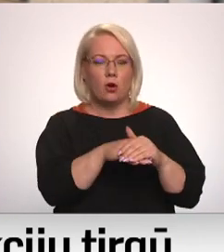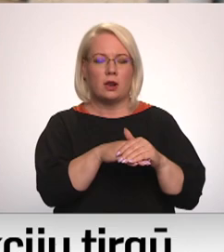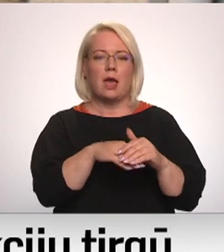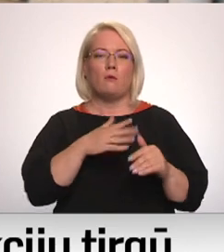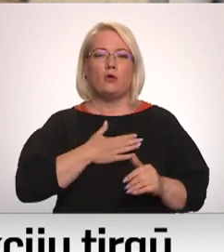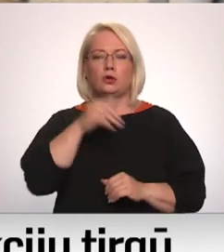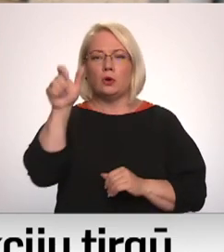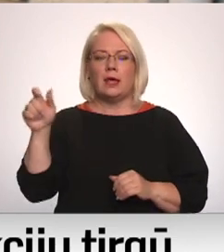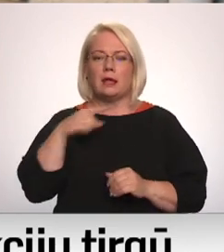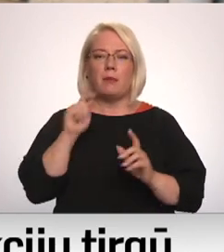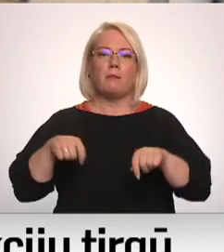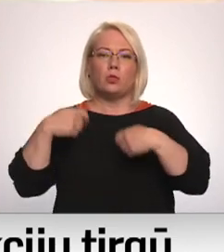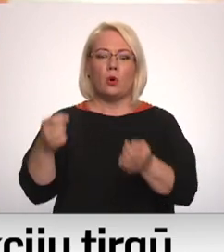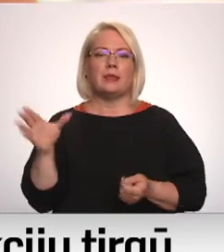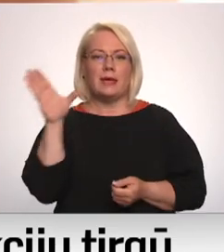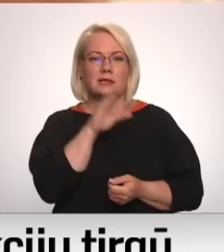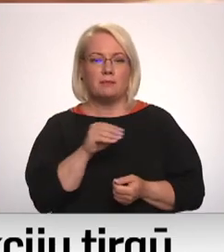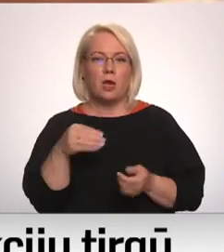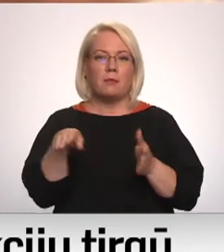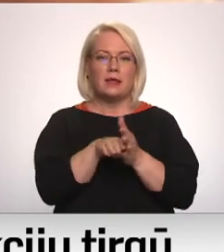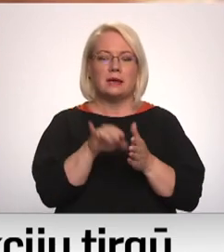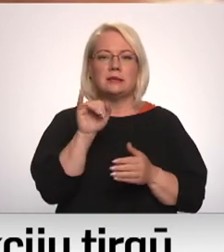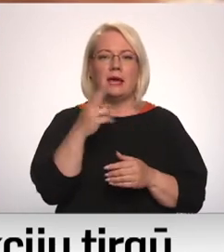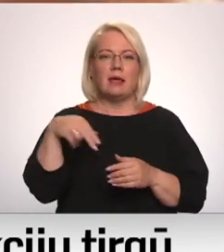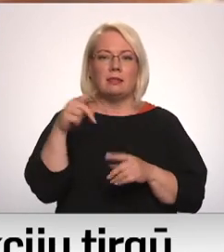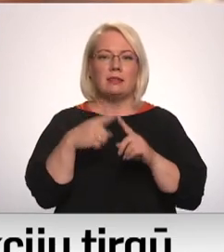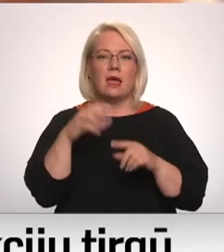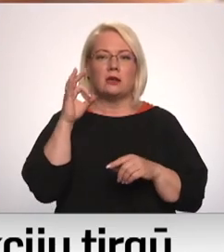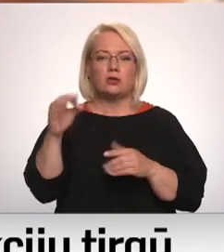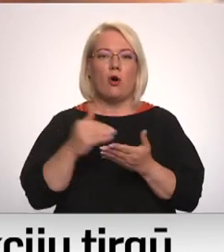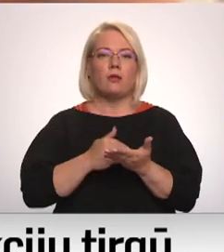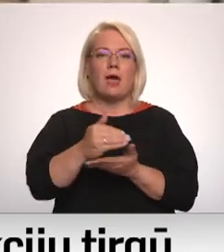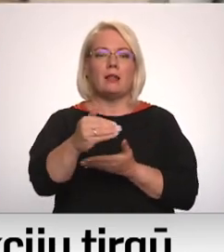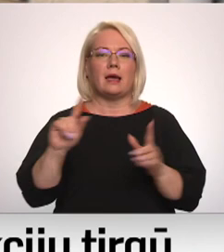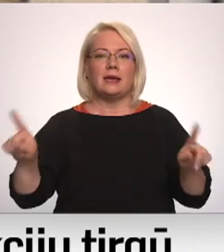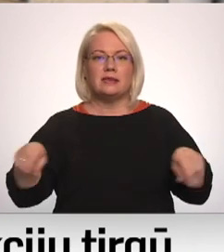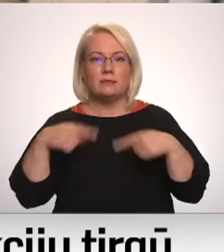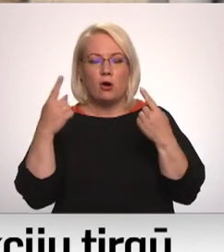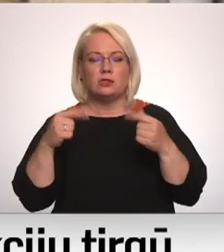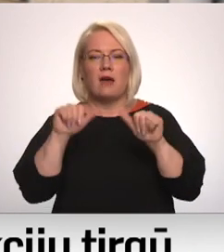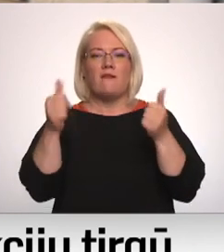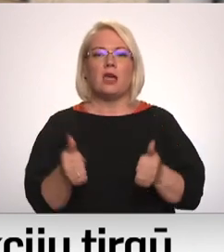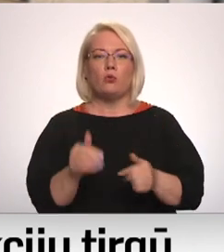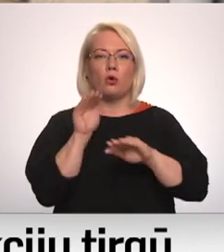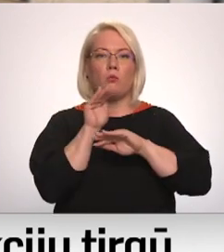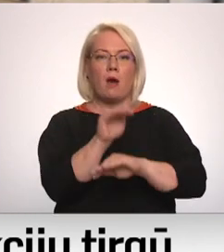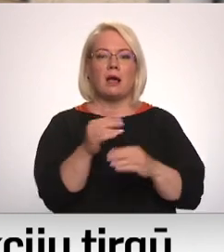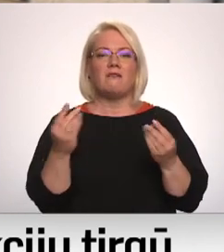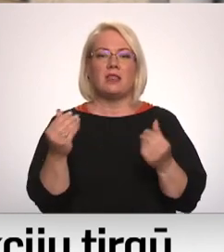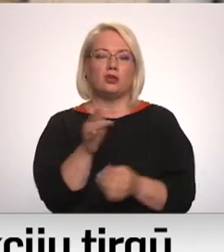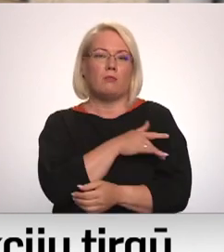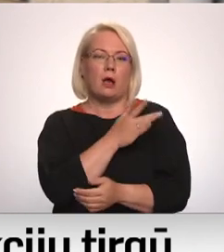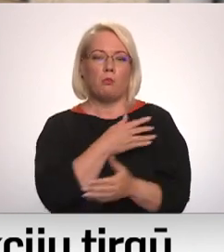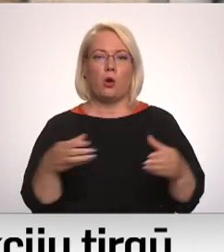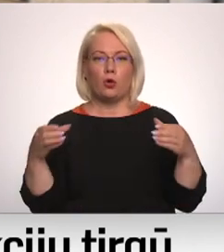viņiem iespēju piedalīties indekso tālākajā izaugsmē. Tiktu veidota banka finanšu pakalpojumu grupa, kuras intereses